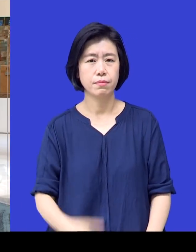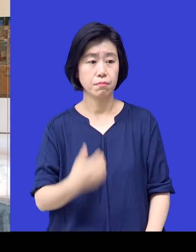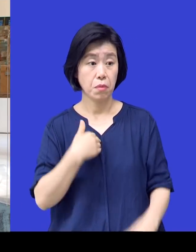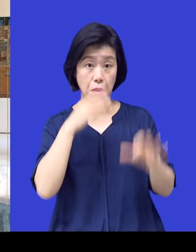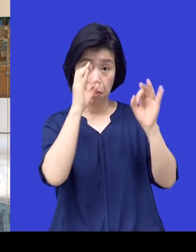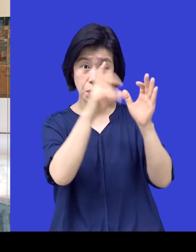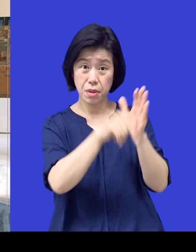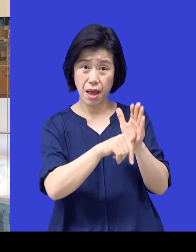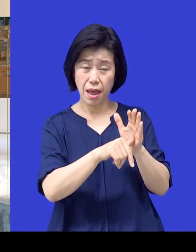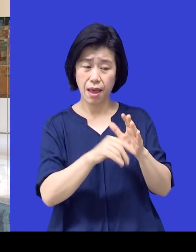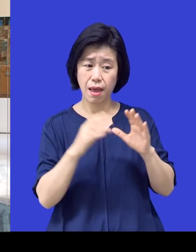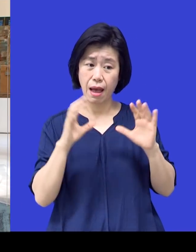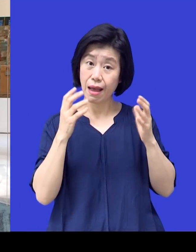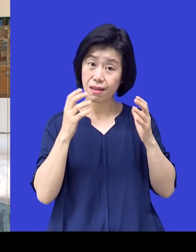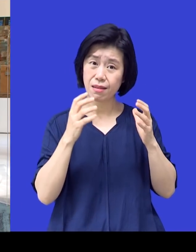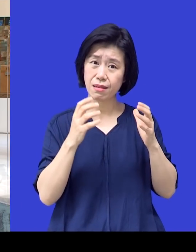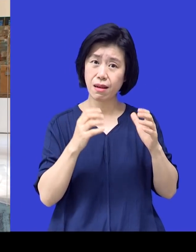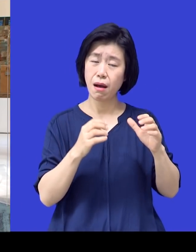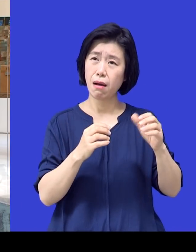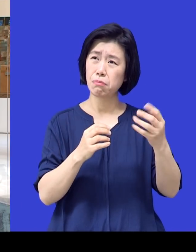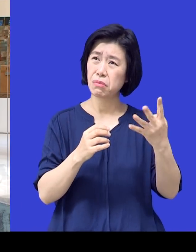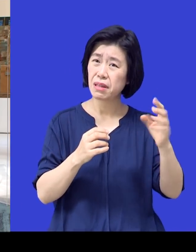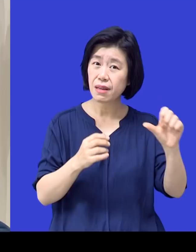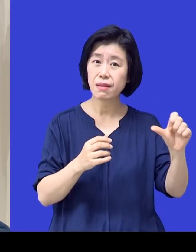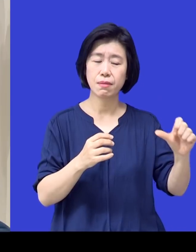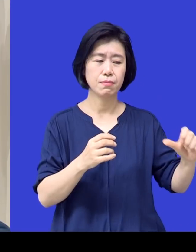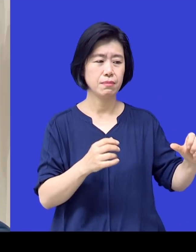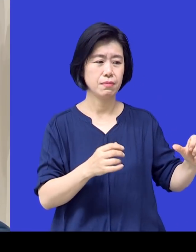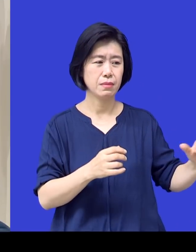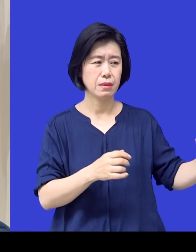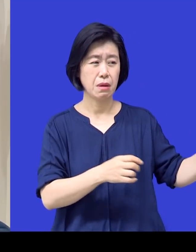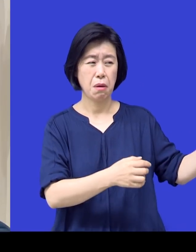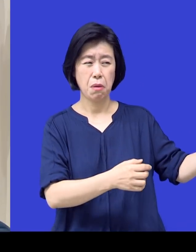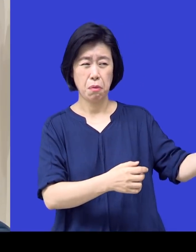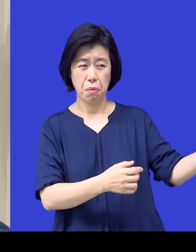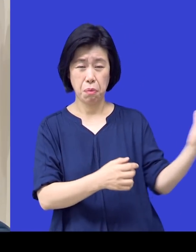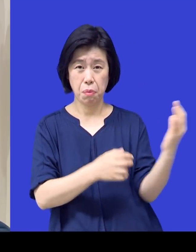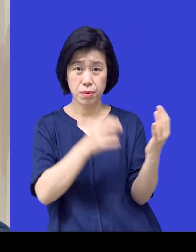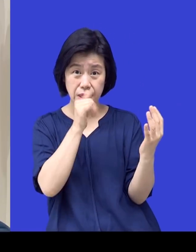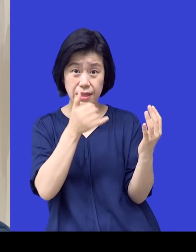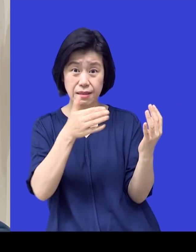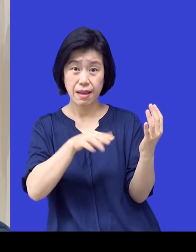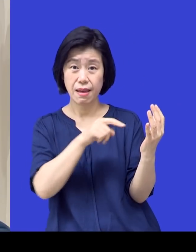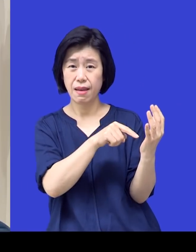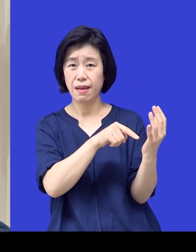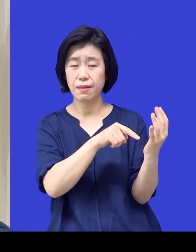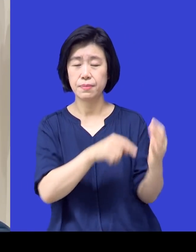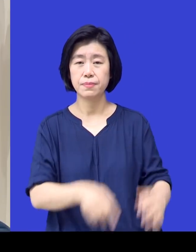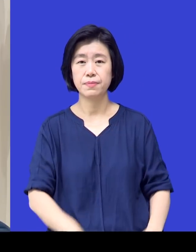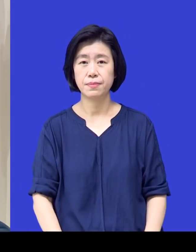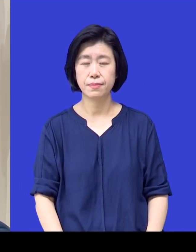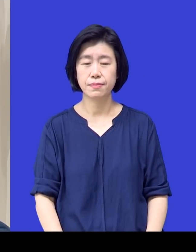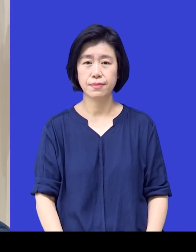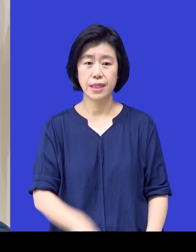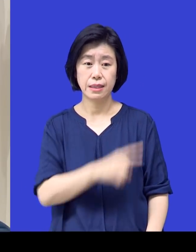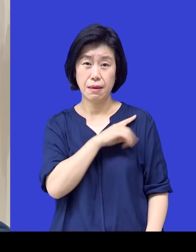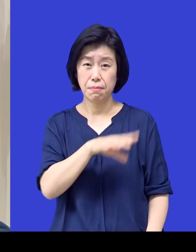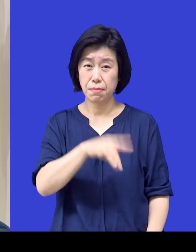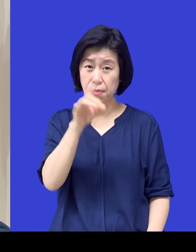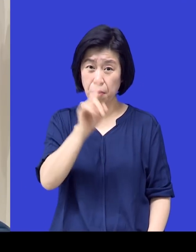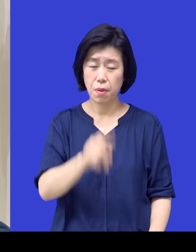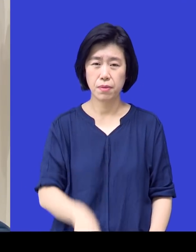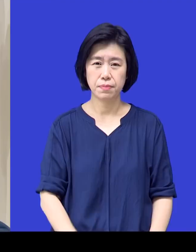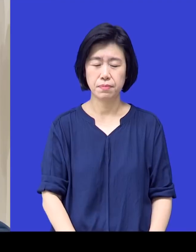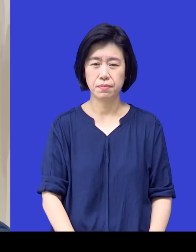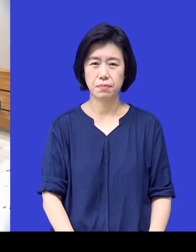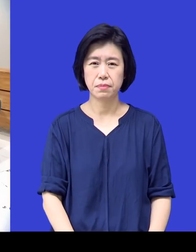손을 붙잡고 기저귀 찬 동생, 노예 같은 애들이 쓰레기 산을 넘어서 이렇게 오는데 제일 먼저 하는 게 큰 애들은